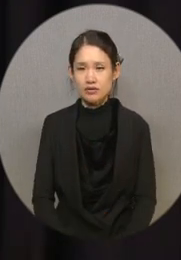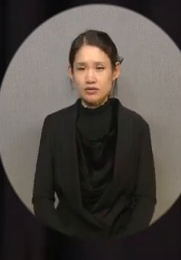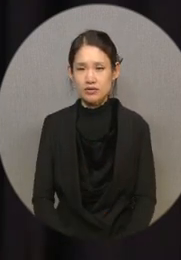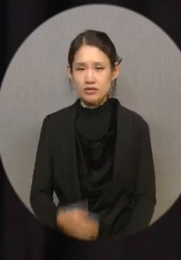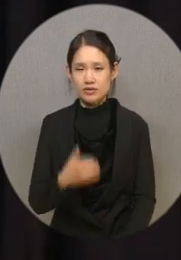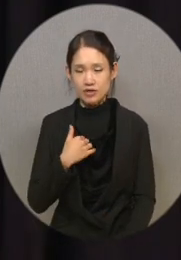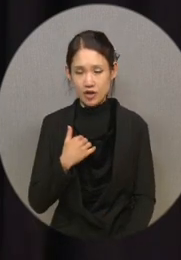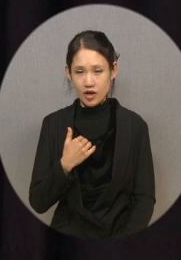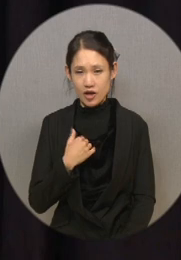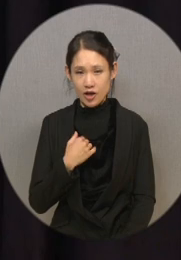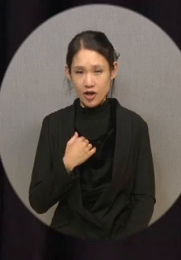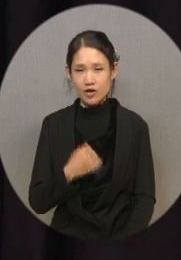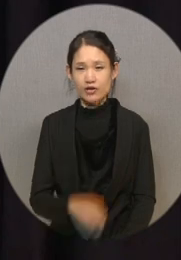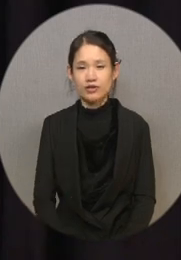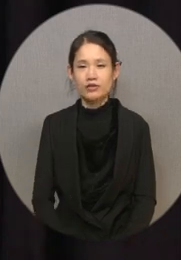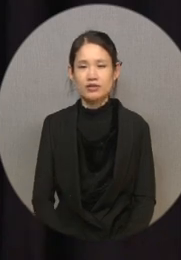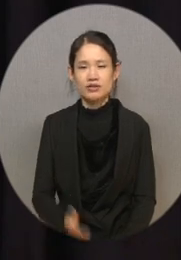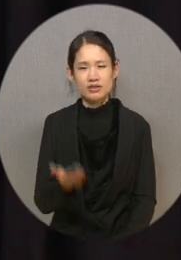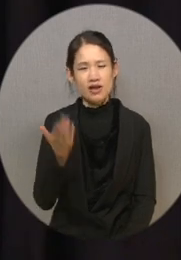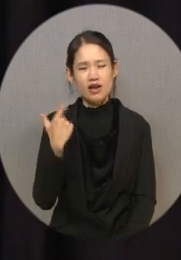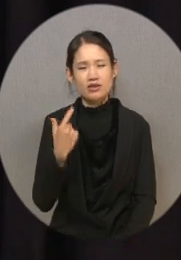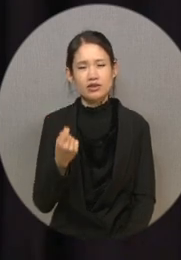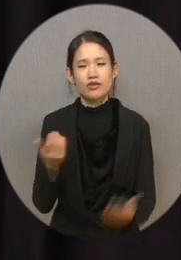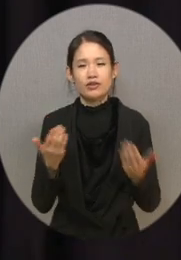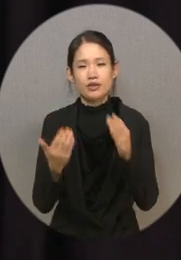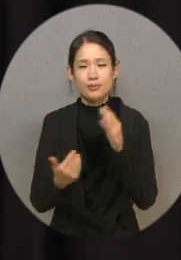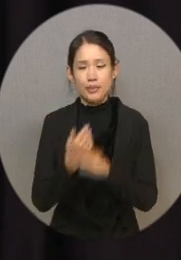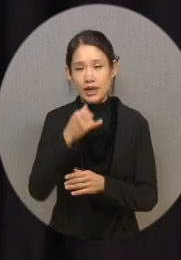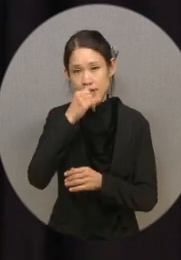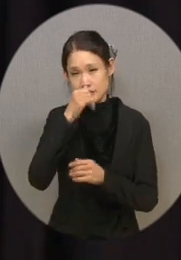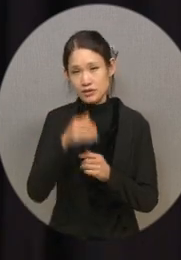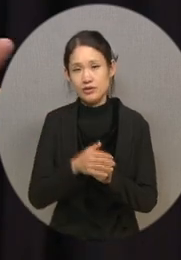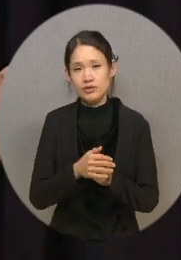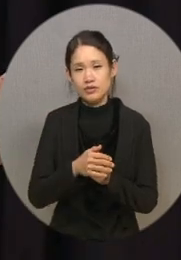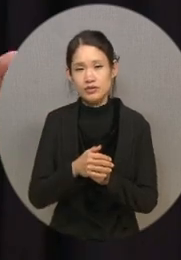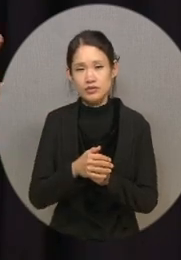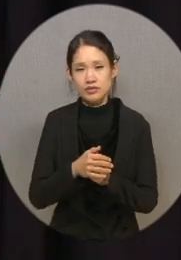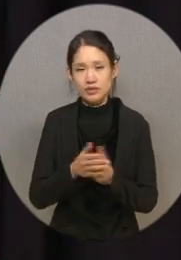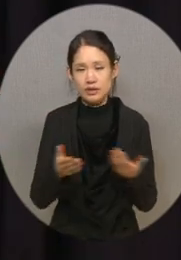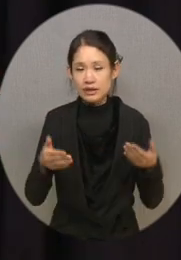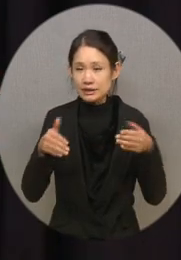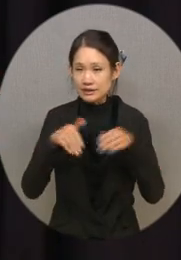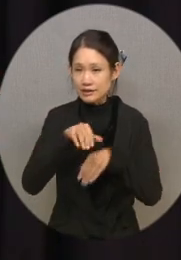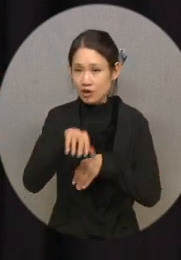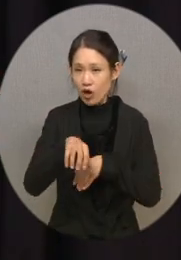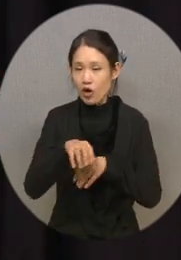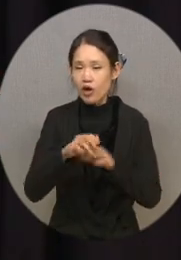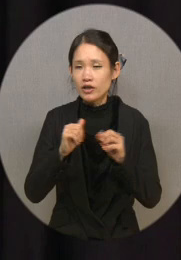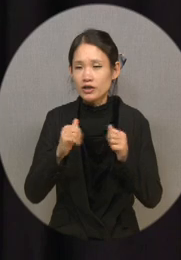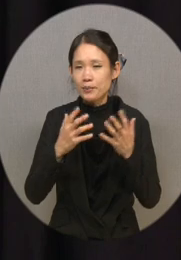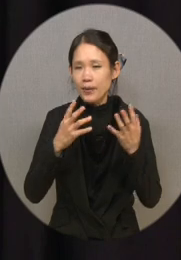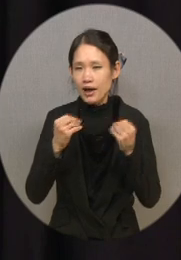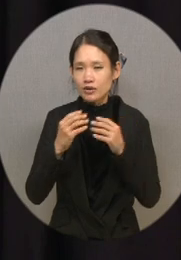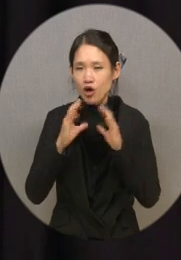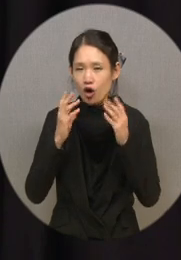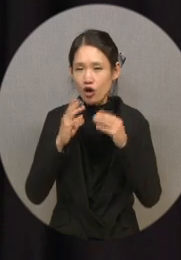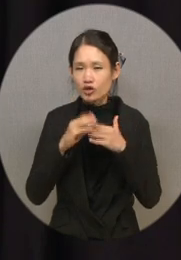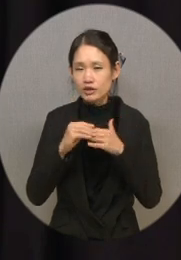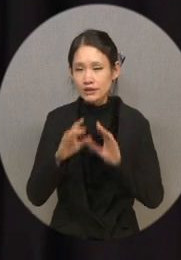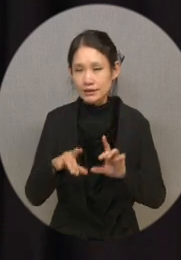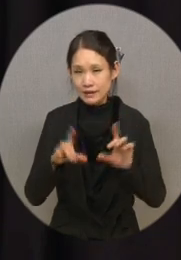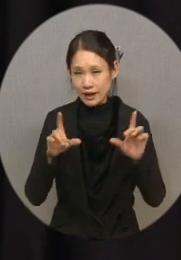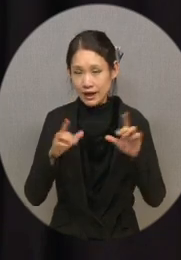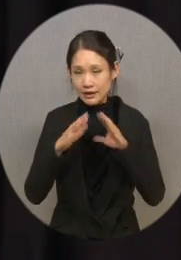그래서 저는 예전에 그런 일이 있었는데 그 시설에 있는 많은 어린이들 데리고 어린이날